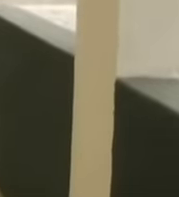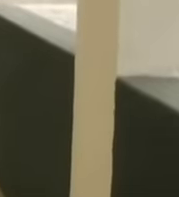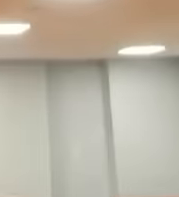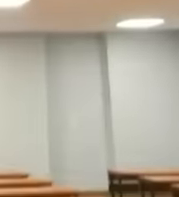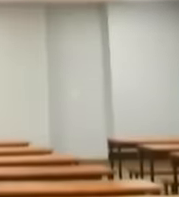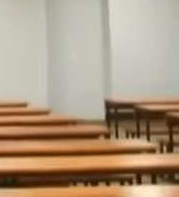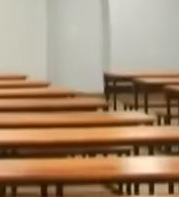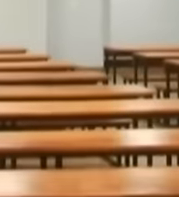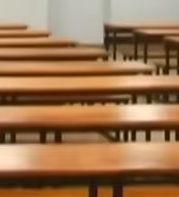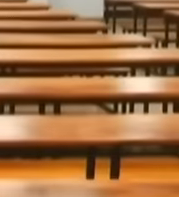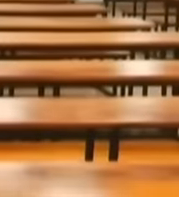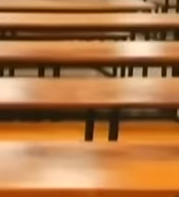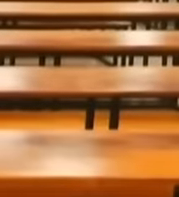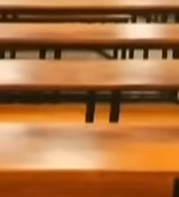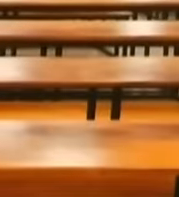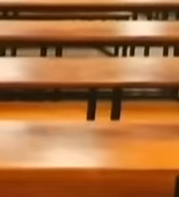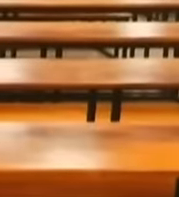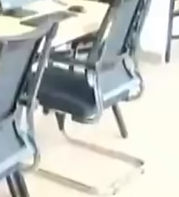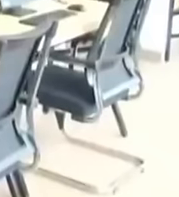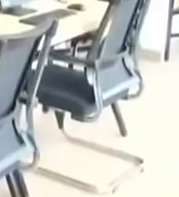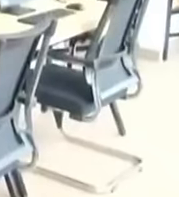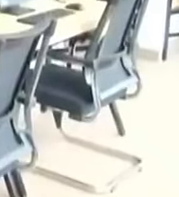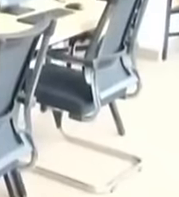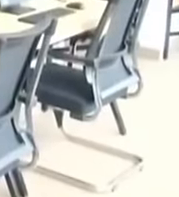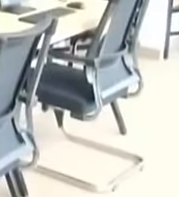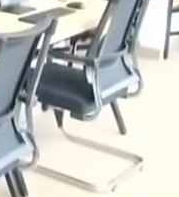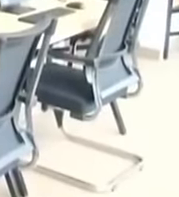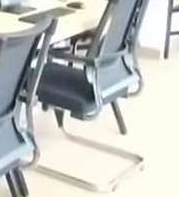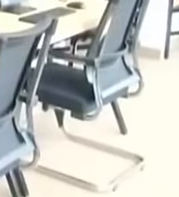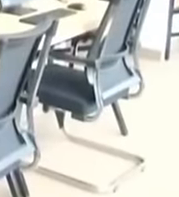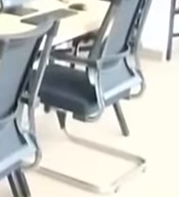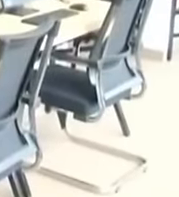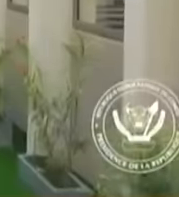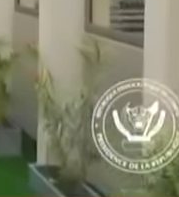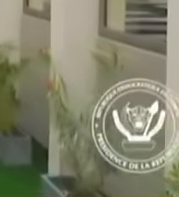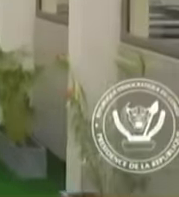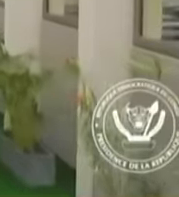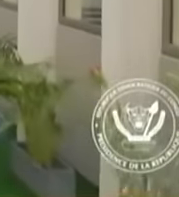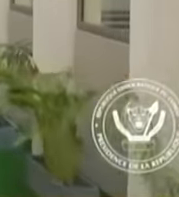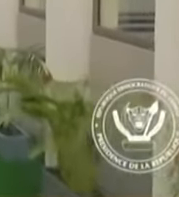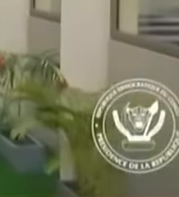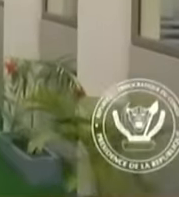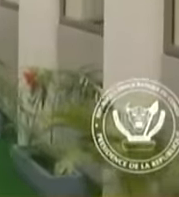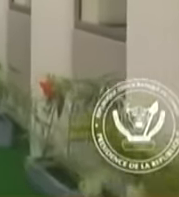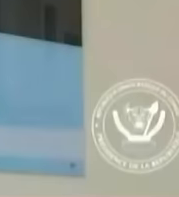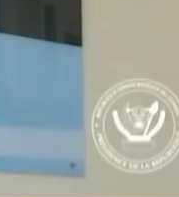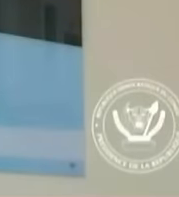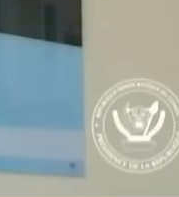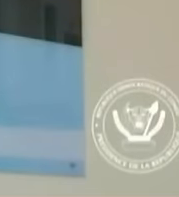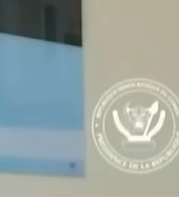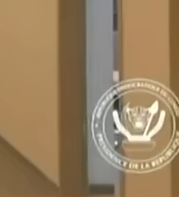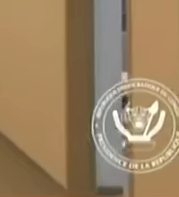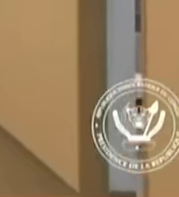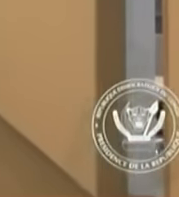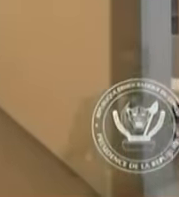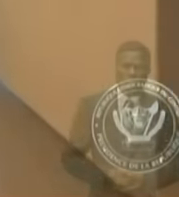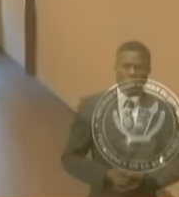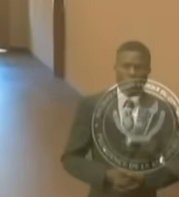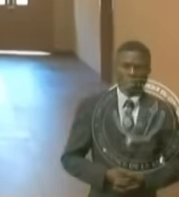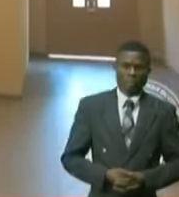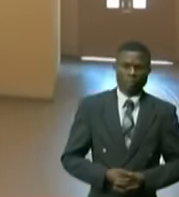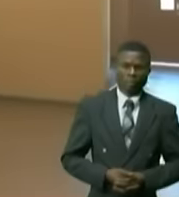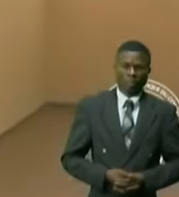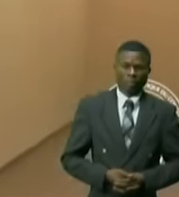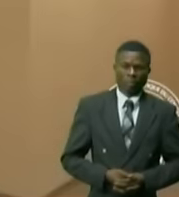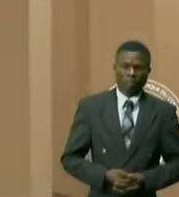sur le site comprenant 42 auditoires, deux bibliothèques numériques et physiques, un laboratoire et une grande salle de conférence.